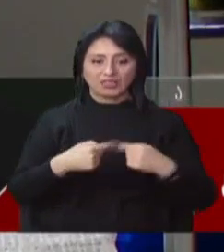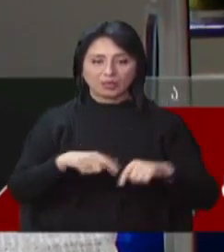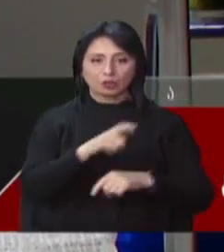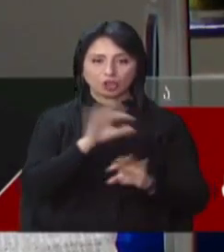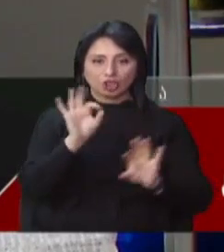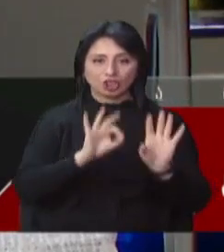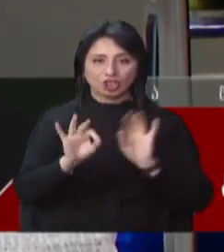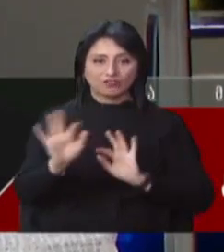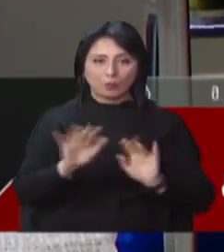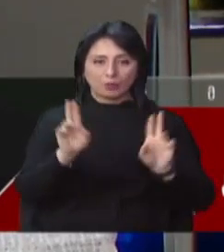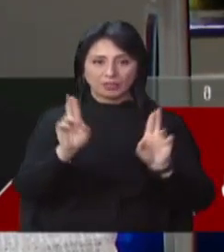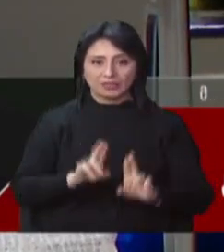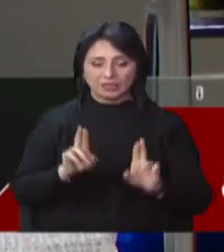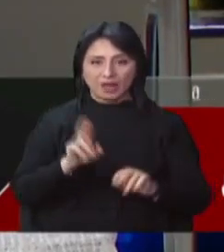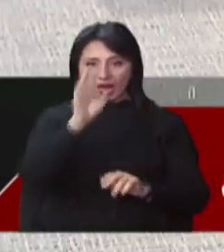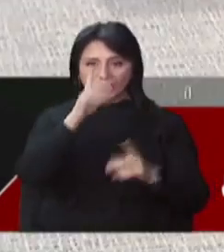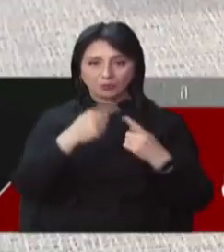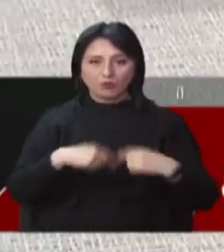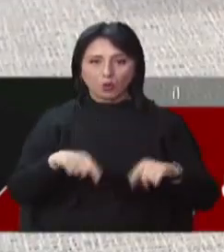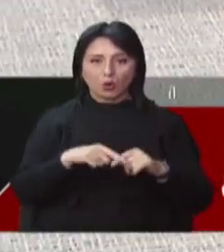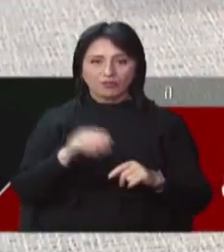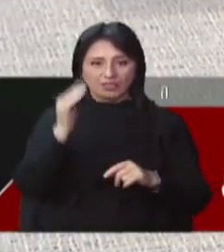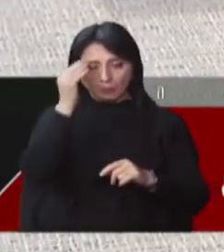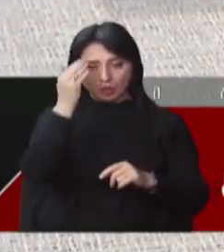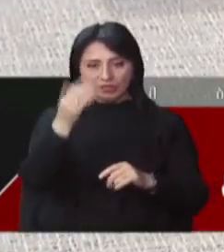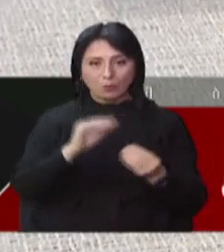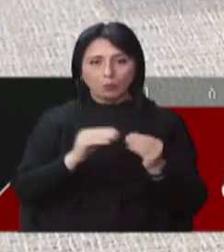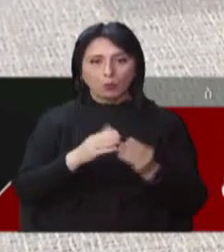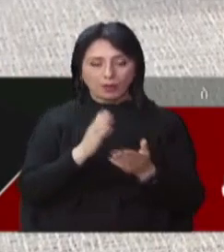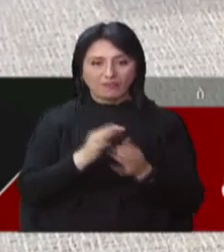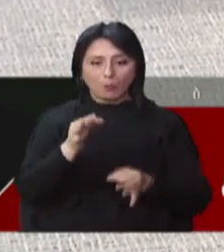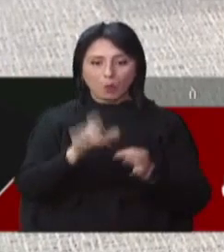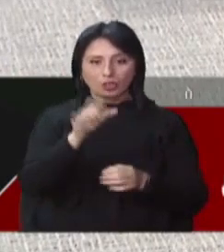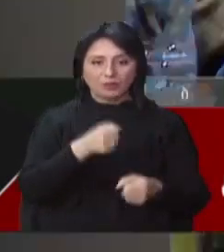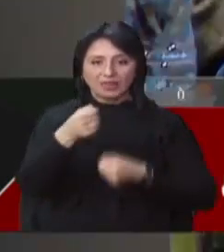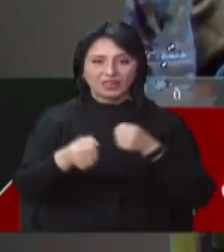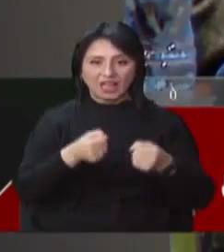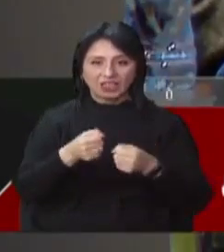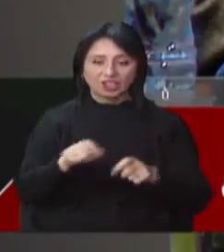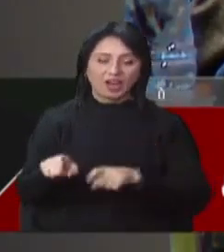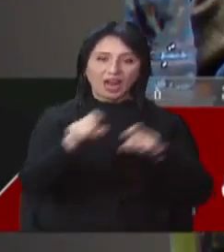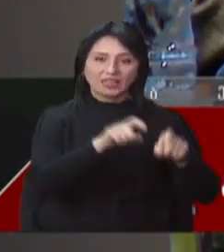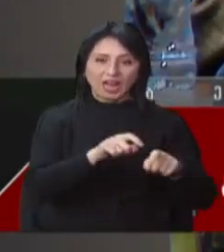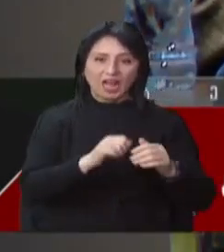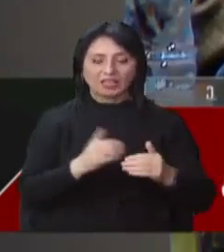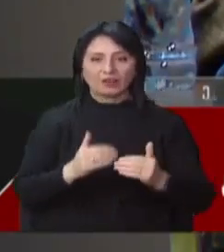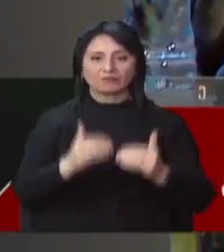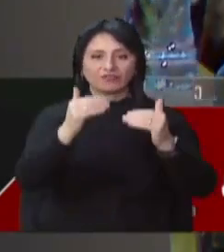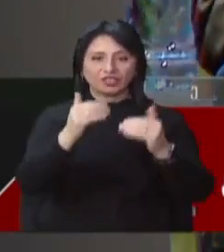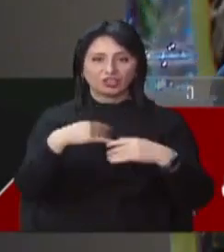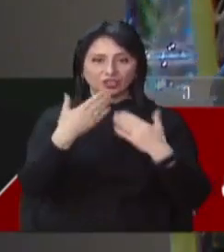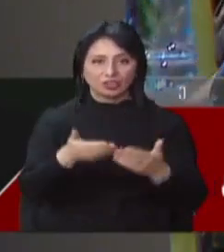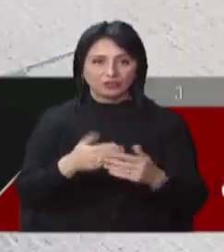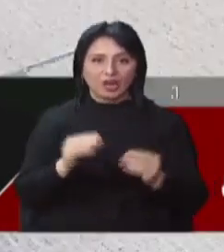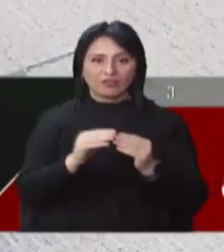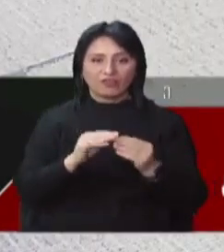წევრების შერჩევის მოქმედი წესი. არასამთავრობო ორგანიზაციის მოსაზრებით პრობლემურია მოსამართლეთა დანიშნვა გადაყვანა და წინაურების საკითხიც, ასევე